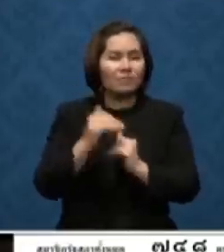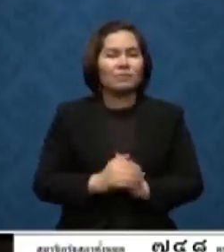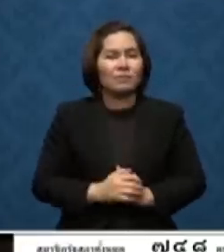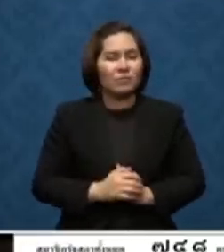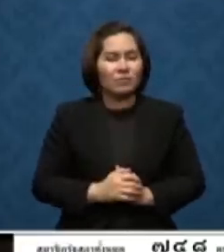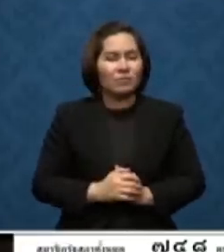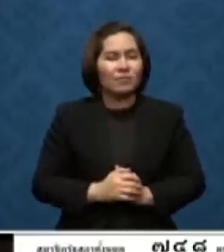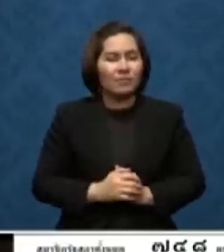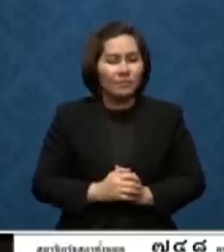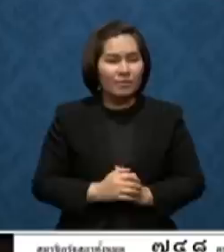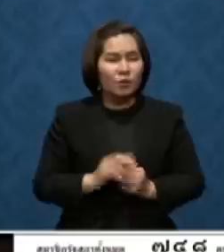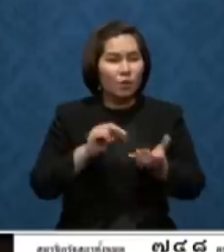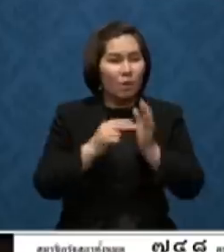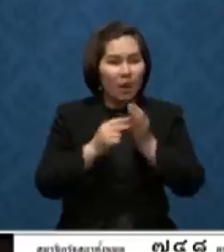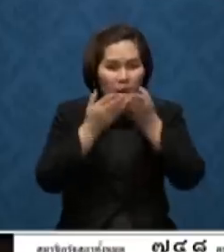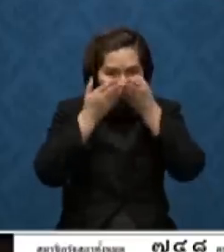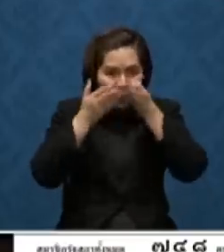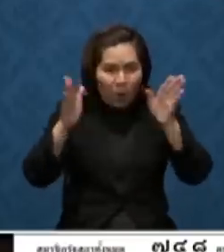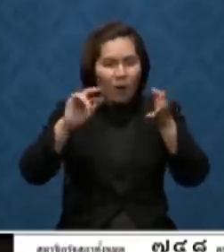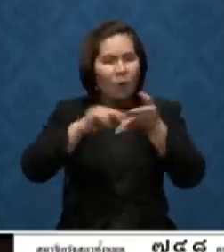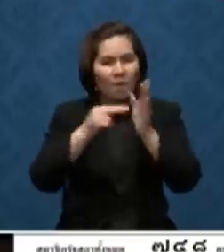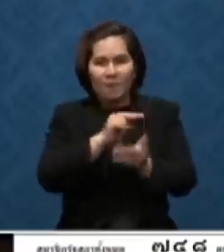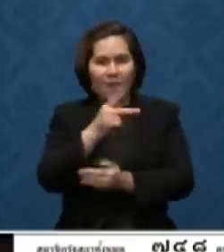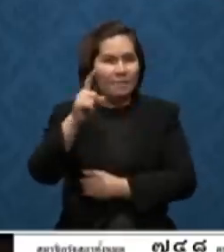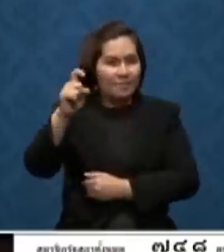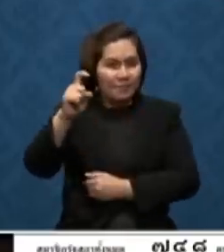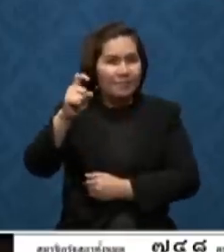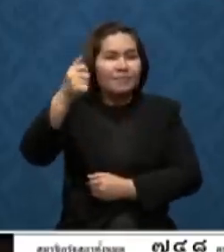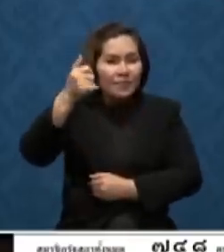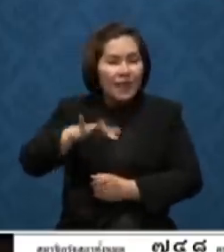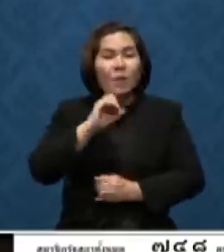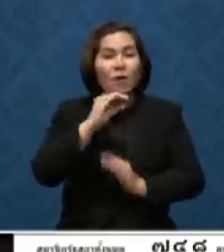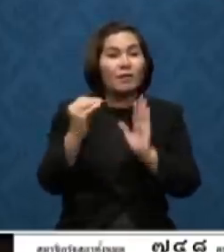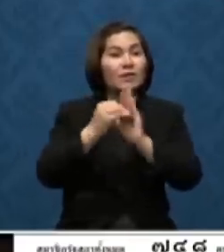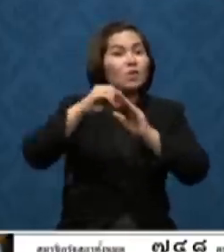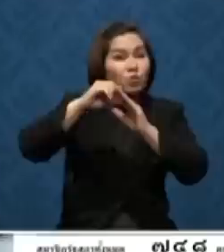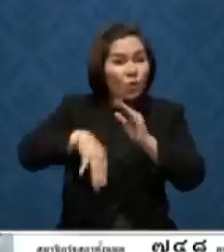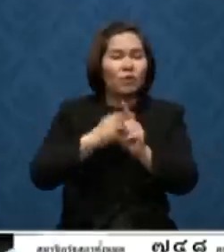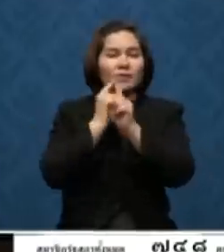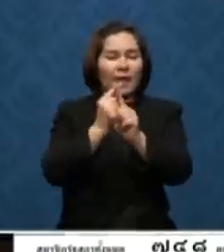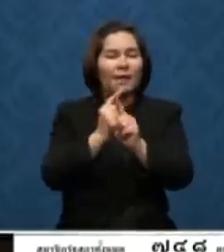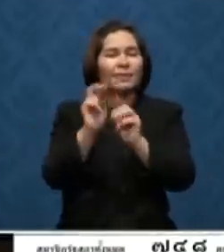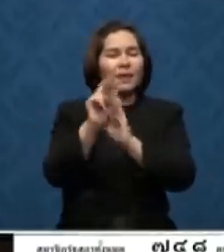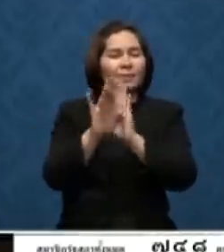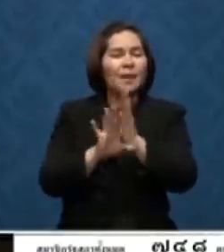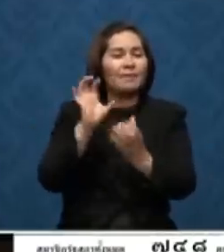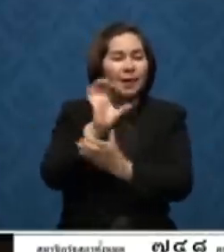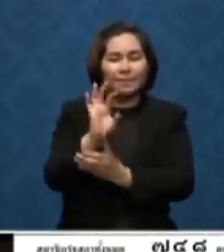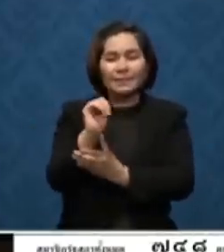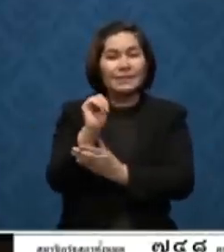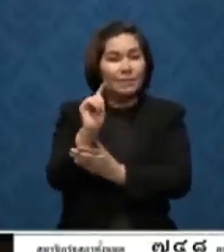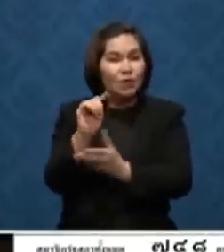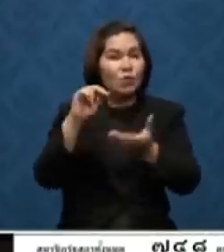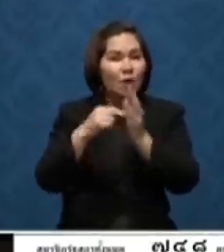เราจึงตีความอย่างกว้างขวางไม่ได้จะตีความว่ายุติที่ตกไปตามข้อที่ 41เป็นยัติ